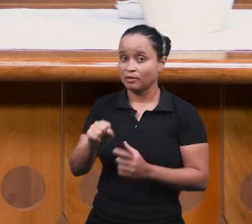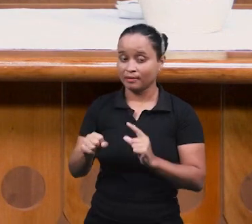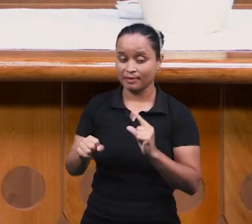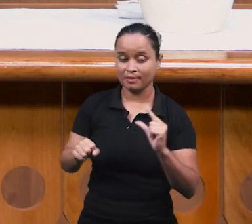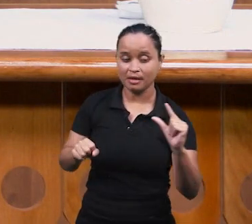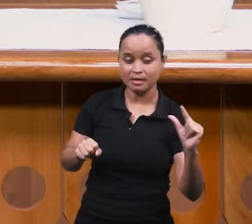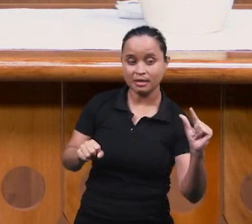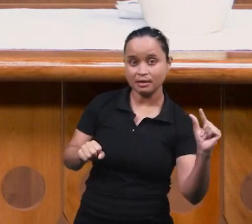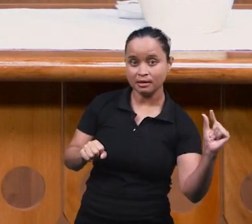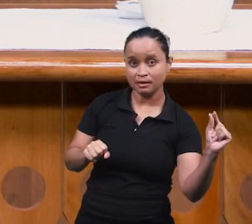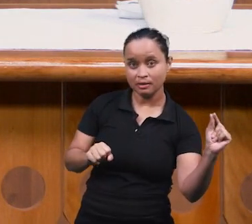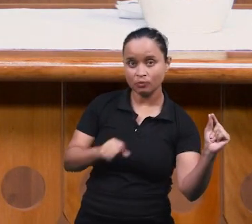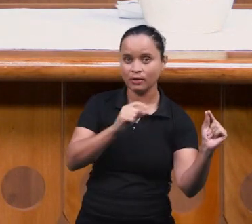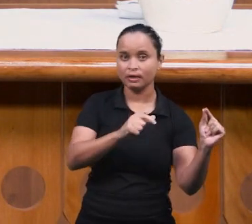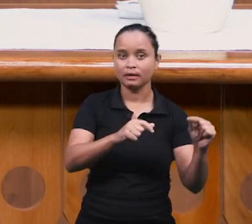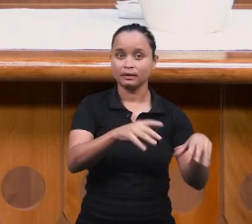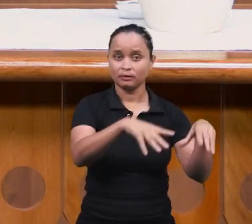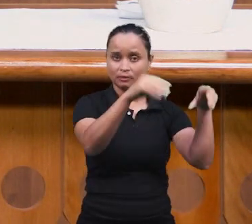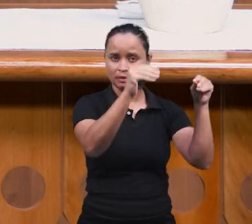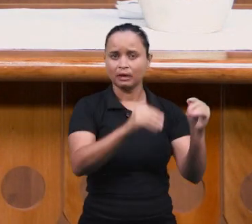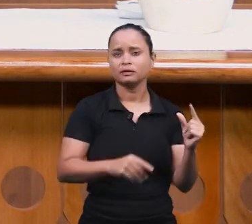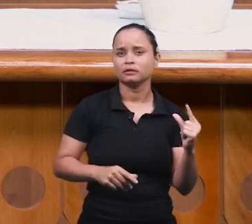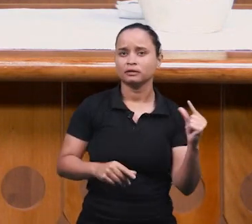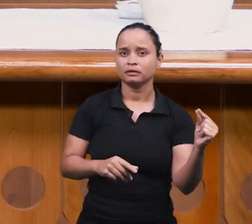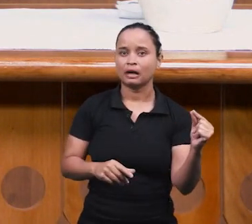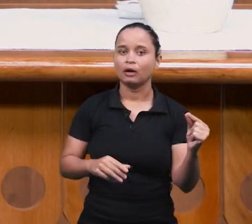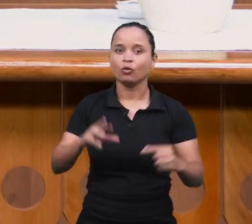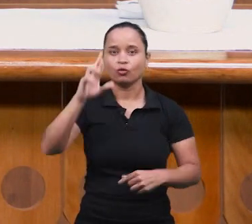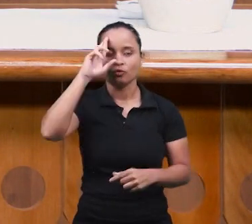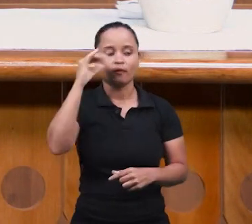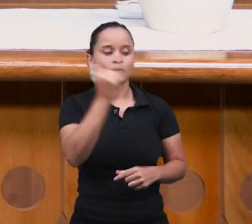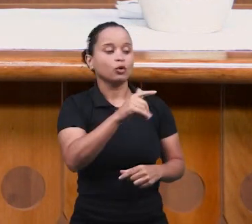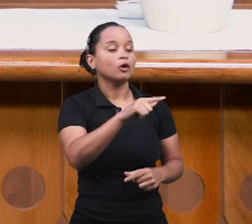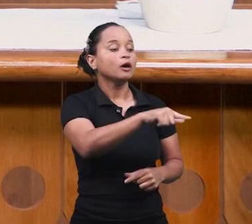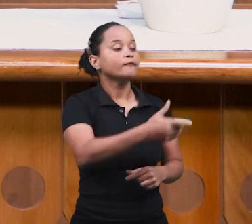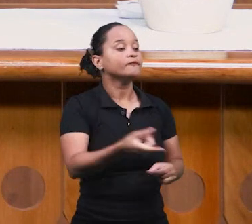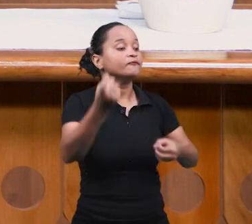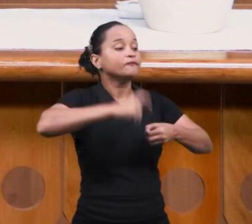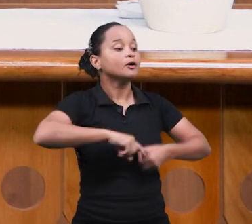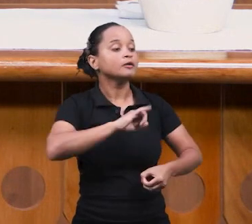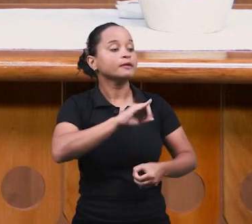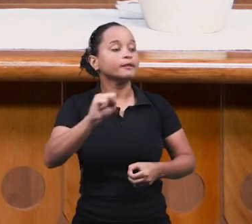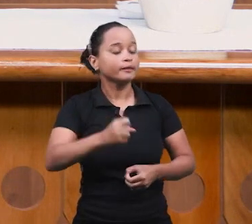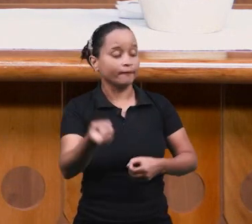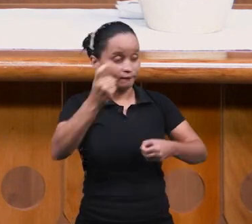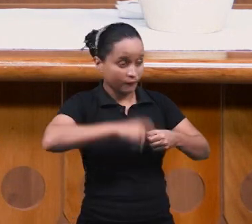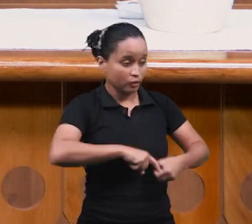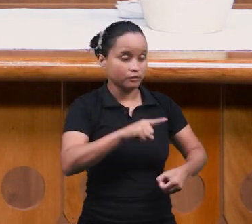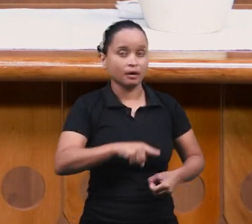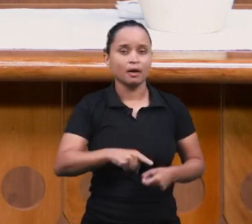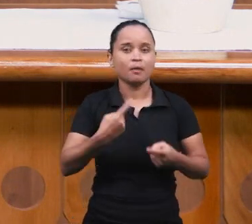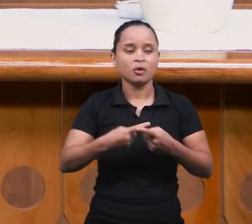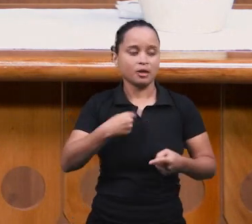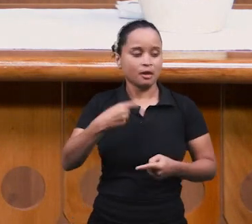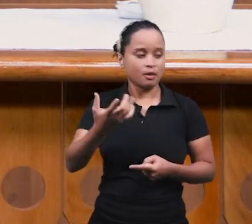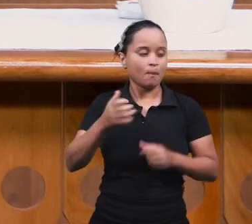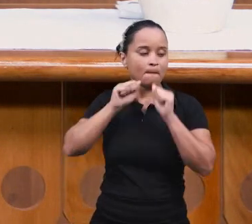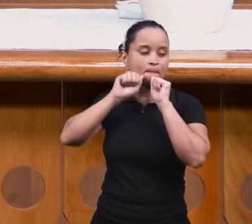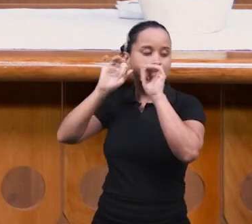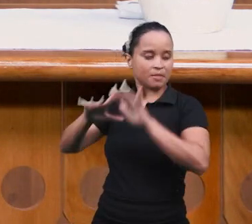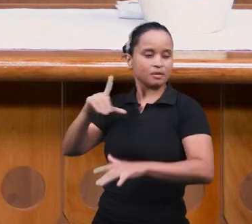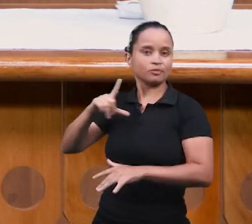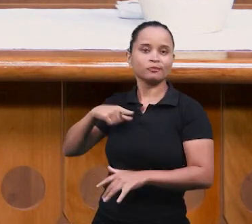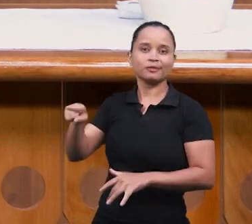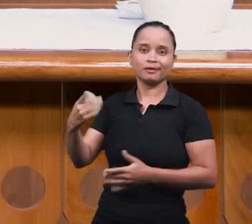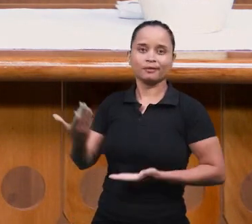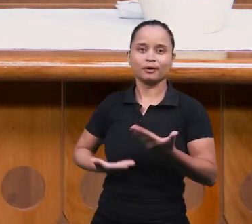Donc, le prophète Ésaïe, quand il quittait la cour du palais, le Seigneur lui a dit, reviens, Ésaïe, parce que j'ai une bénédiction